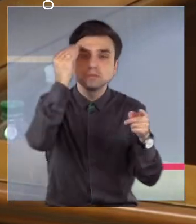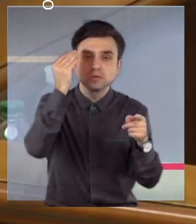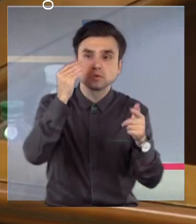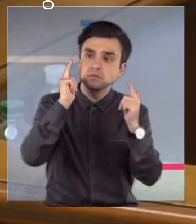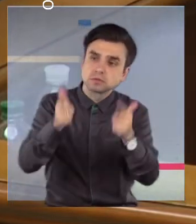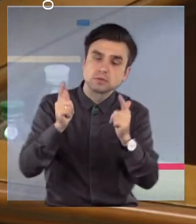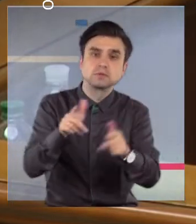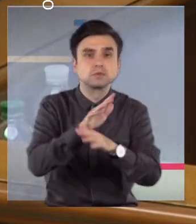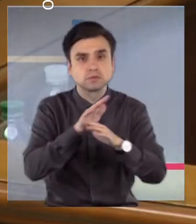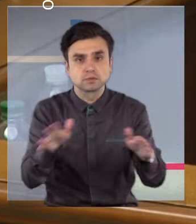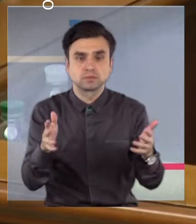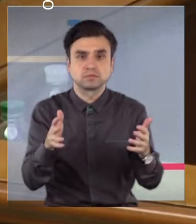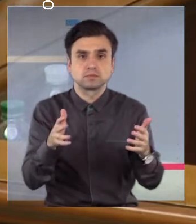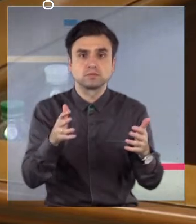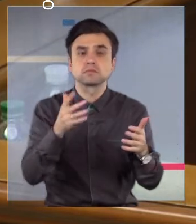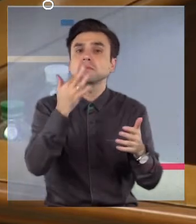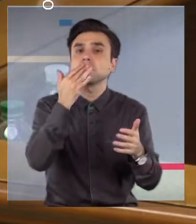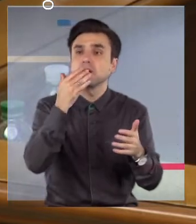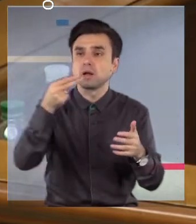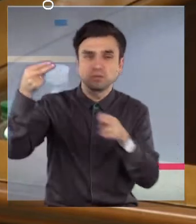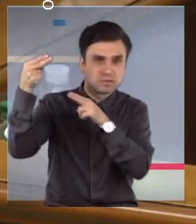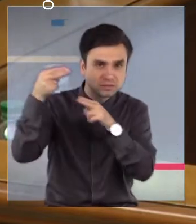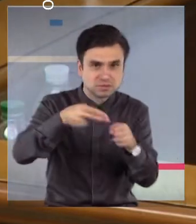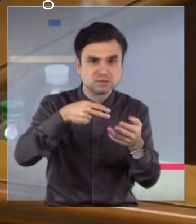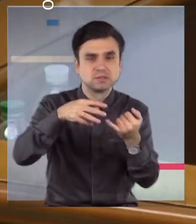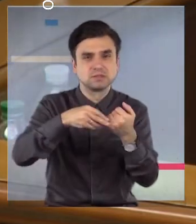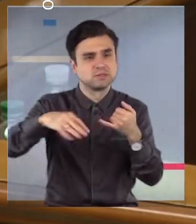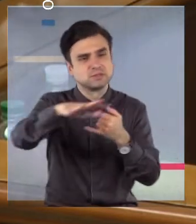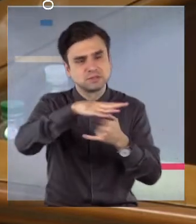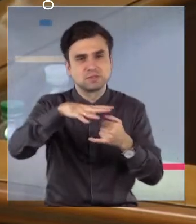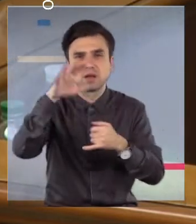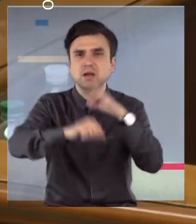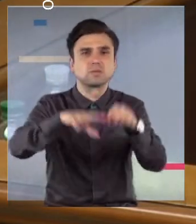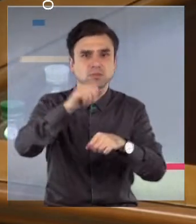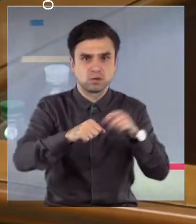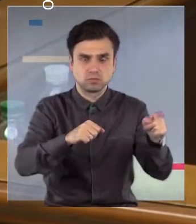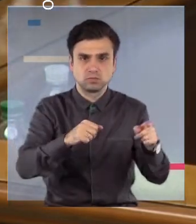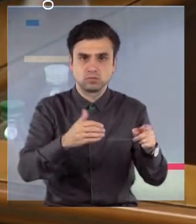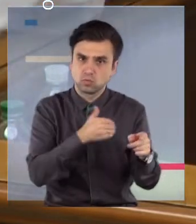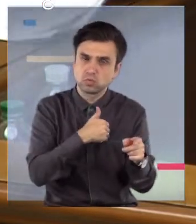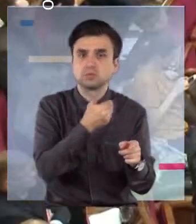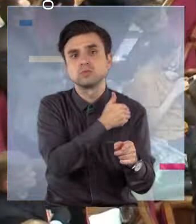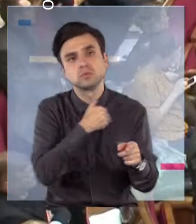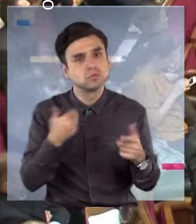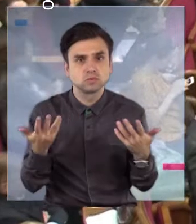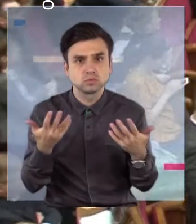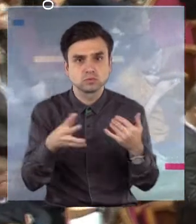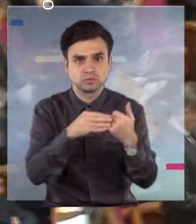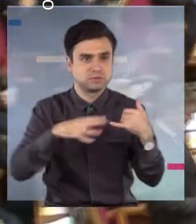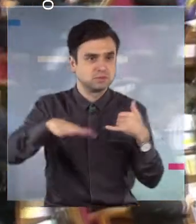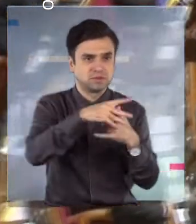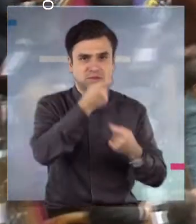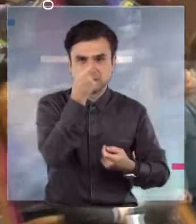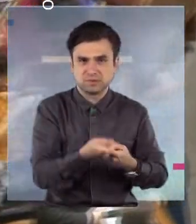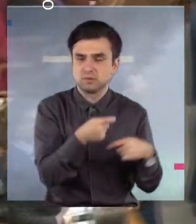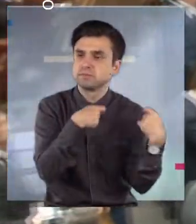зараз іноземцях на своїх землях? Бачать ли вони сьогодні бажання за безцінок здати свою землю? В уряді